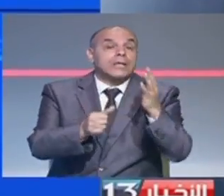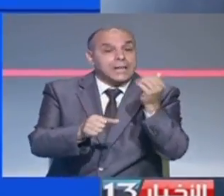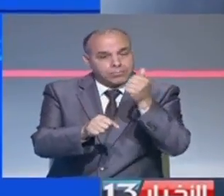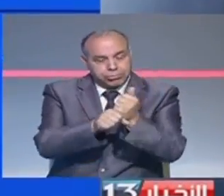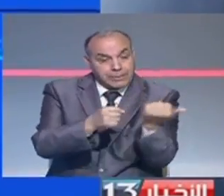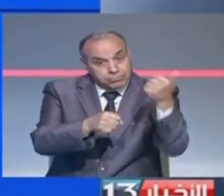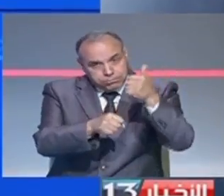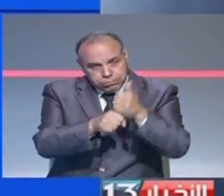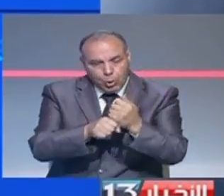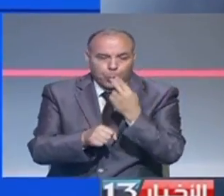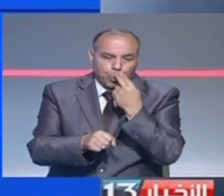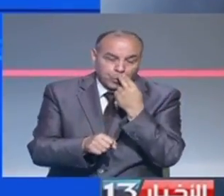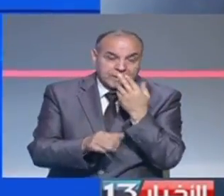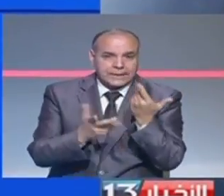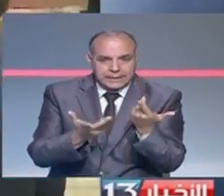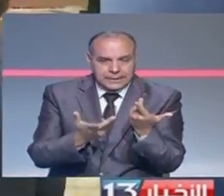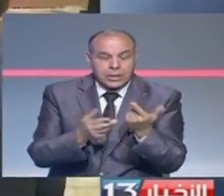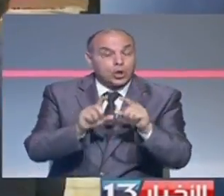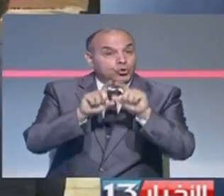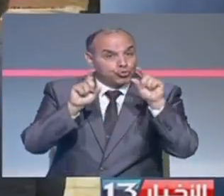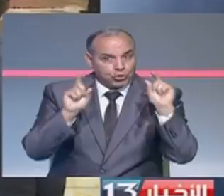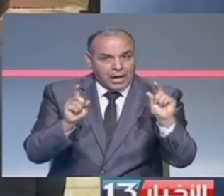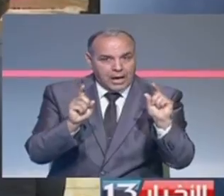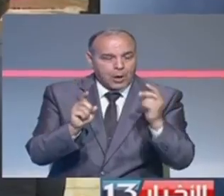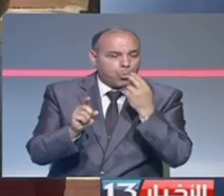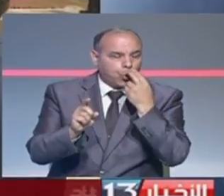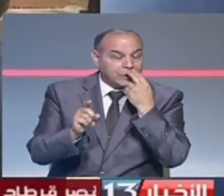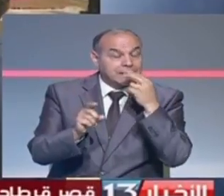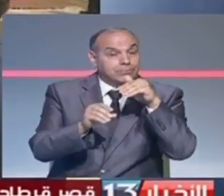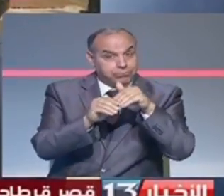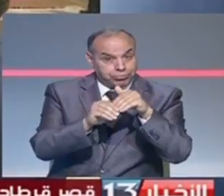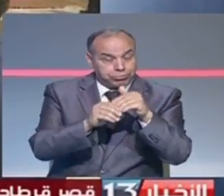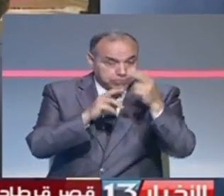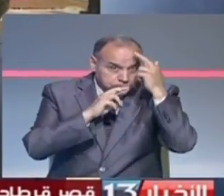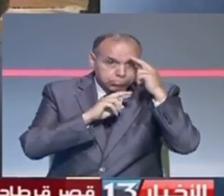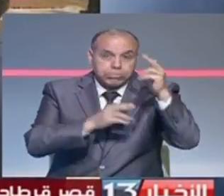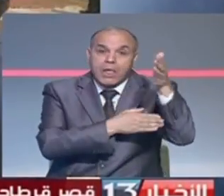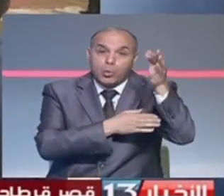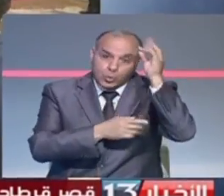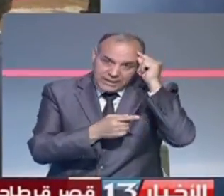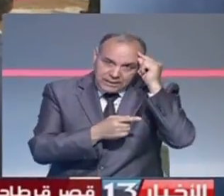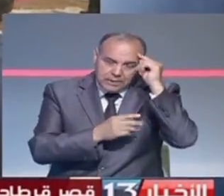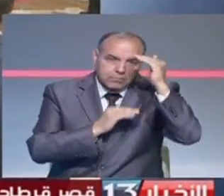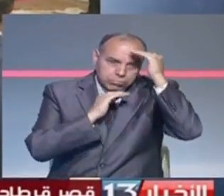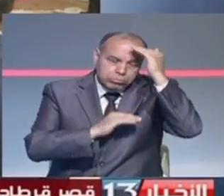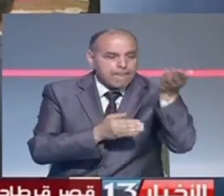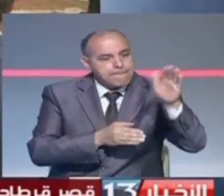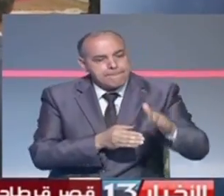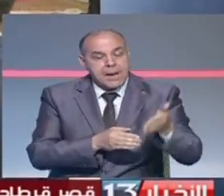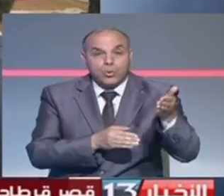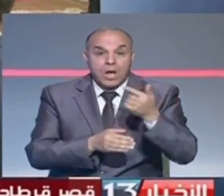لانبعاث قوات الامن الداخلي تحت شعار قوات الامن الداخلي الولاء للوطن والوفاء للشهداء